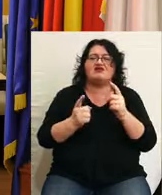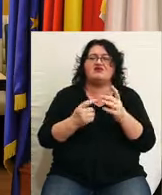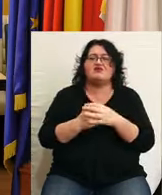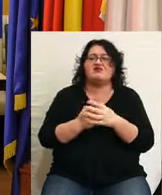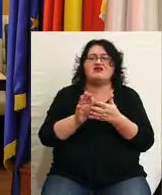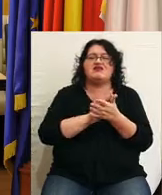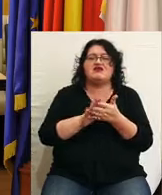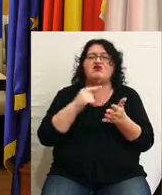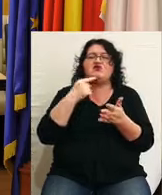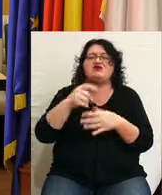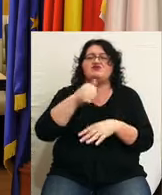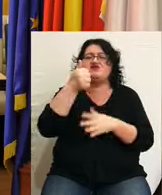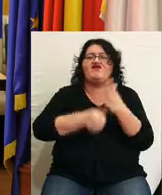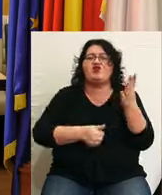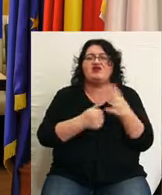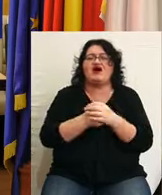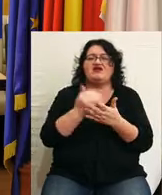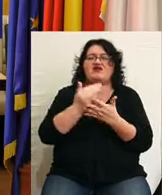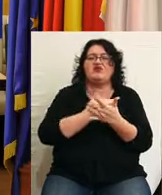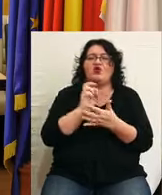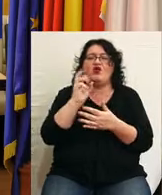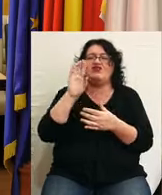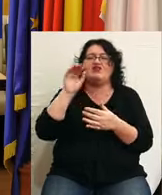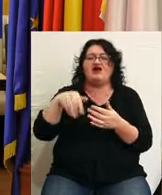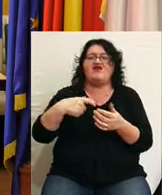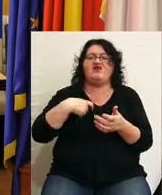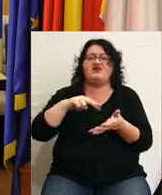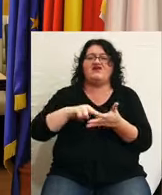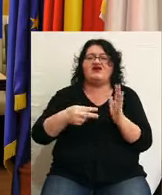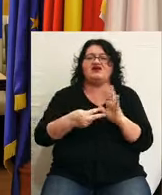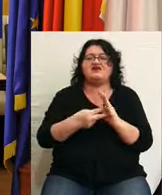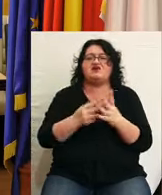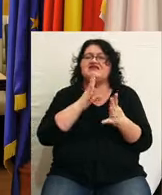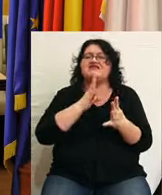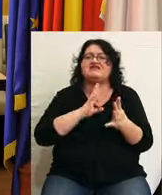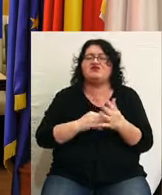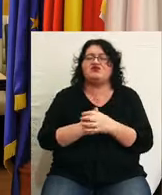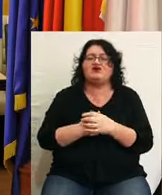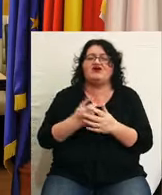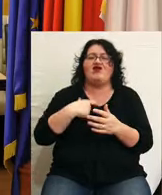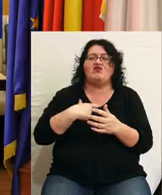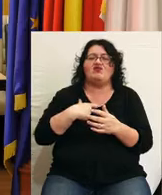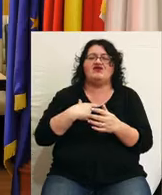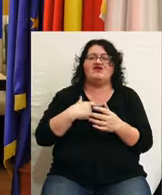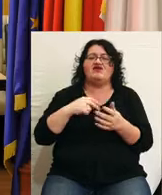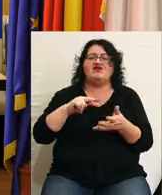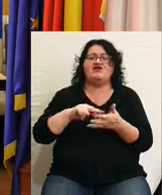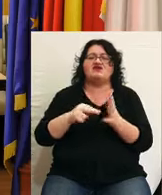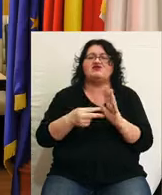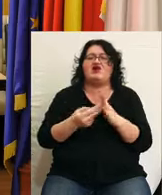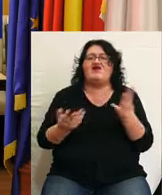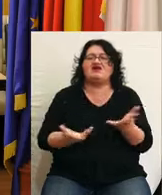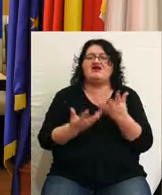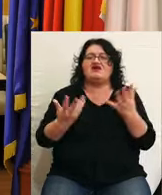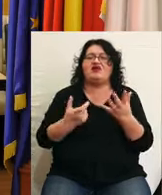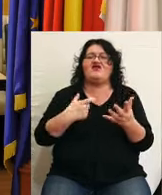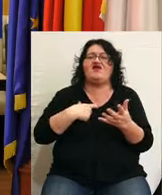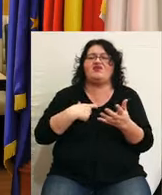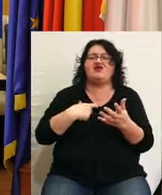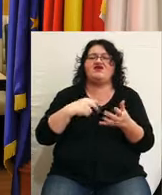nimeni nu a zis vreodată că problema Colterm va putea fi rezolvată simplu, că va putea fi rezolvată repede, că va putea